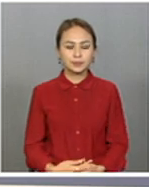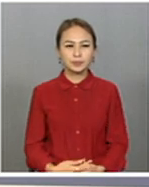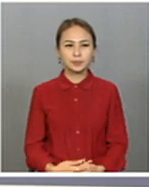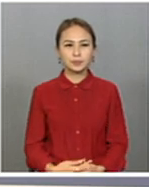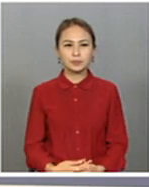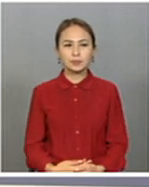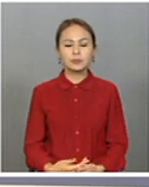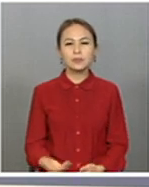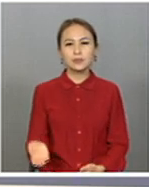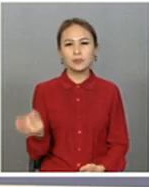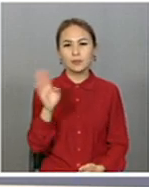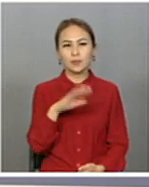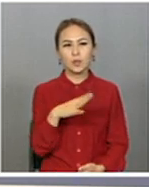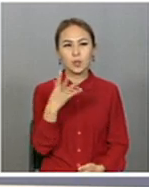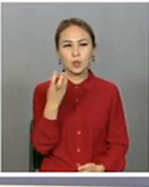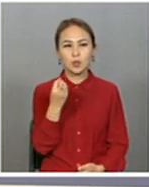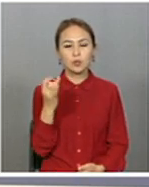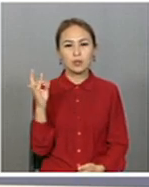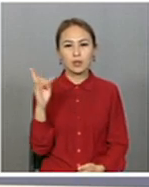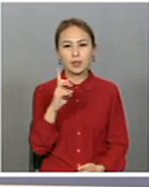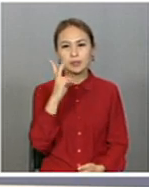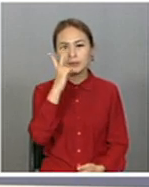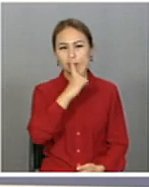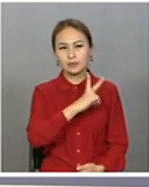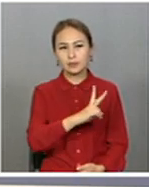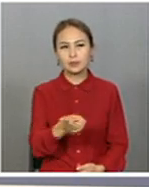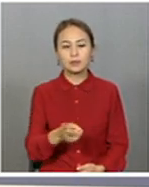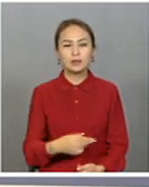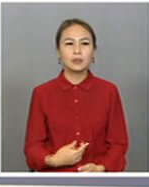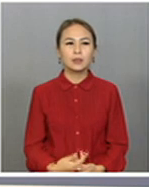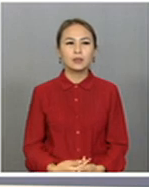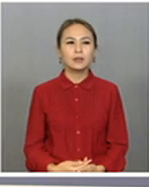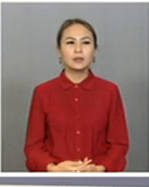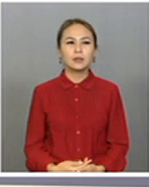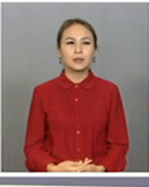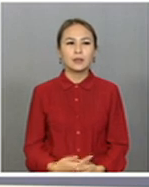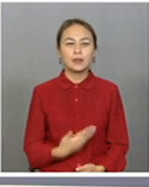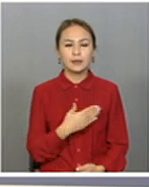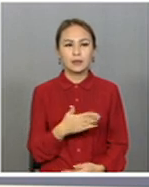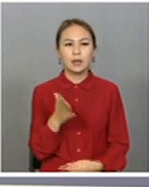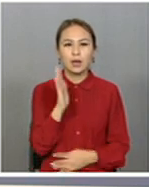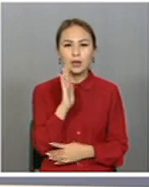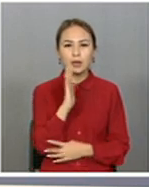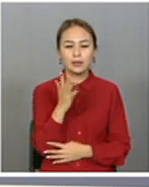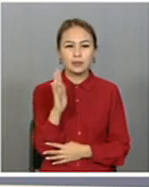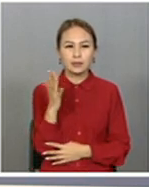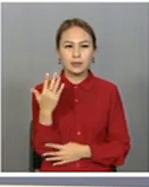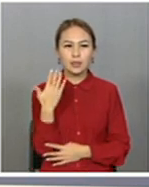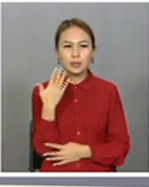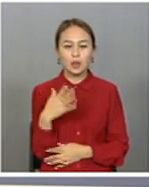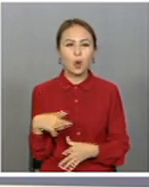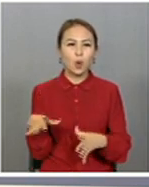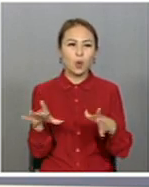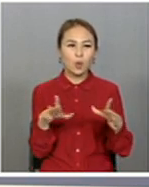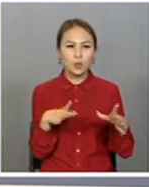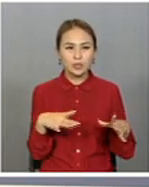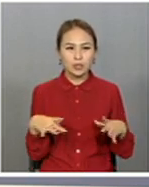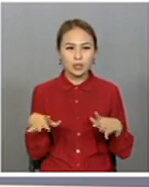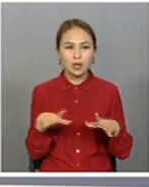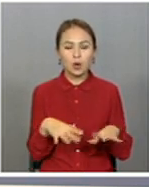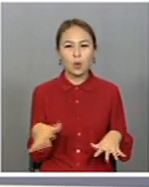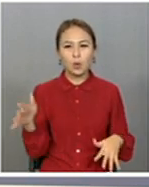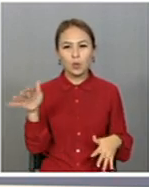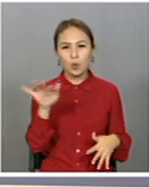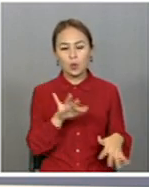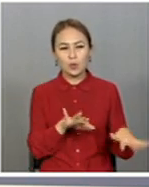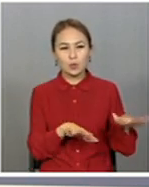Давайте еще раз повторим, что видит Санат с дельтаплана. Это лес, это озеро, это